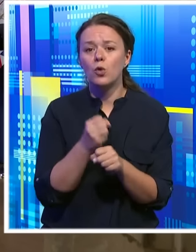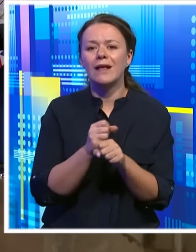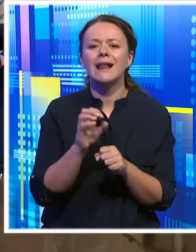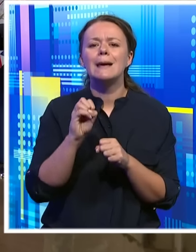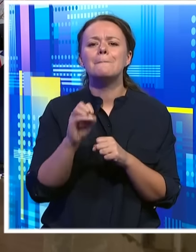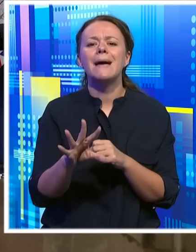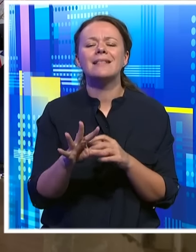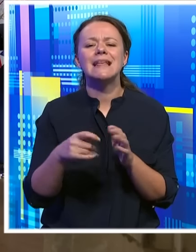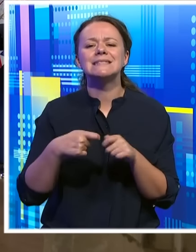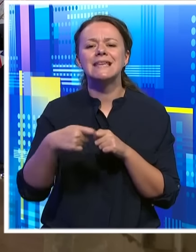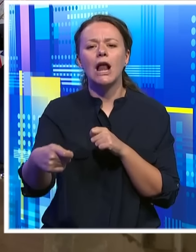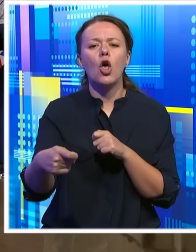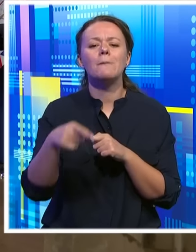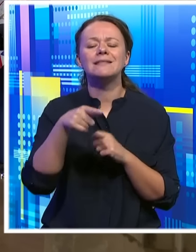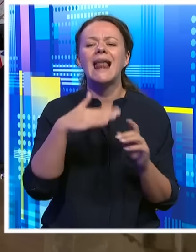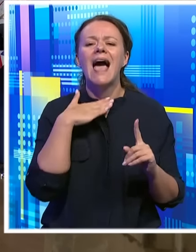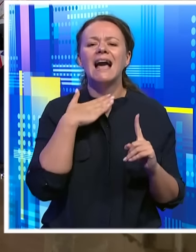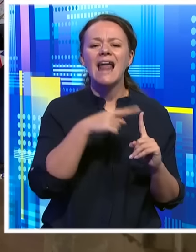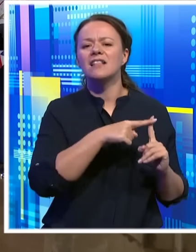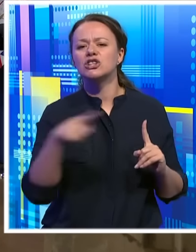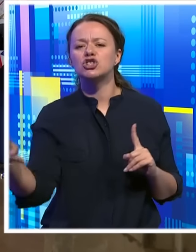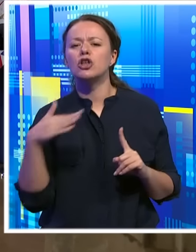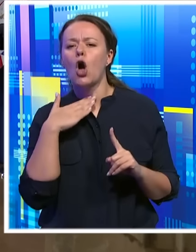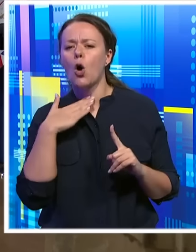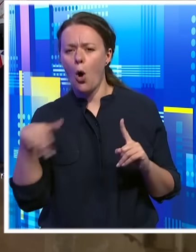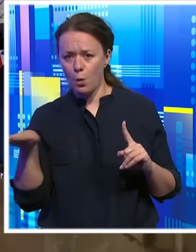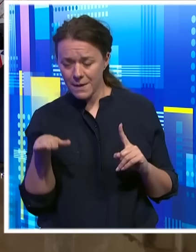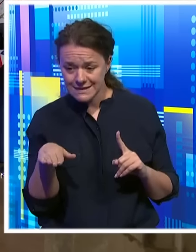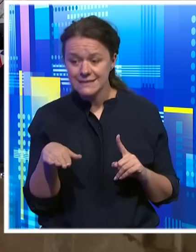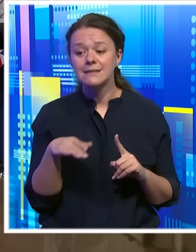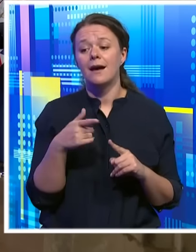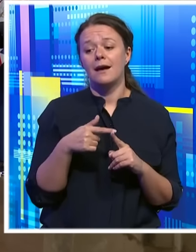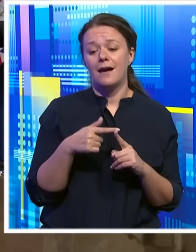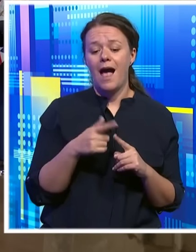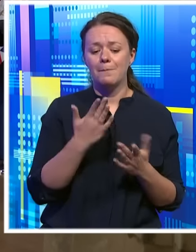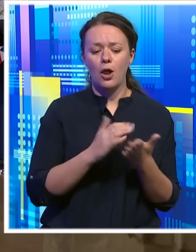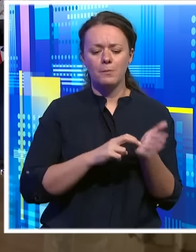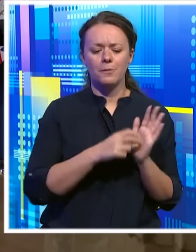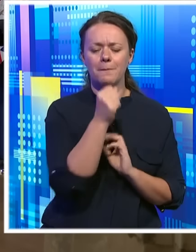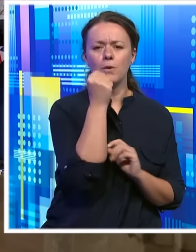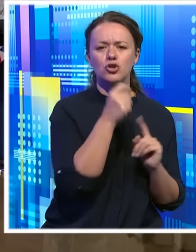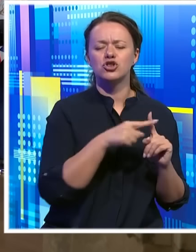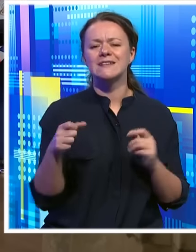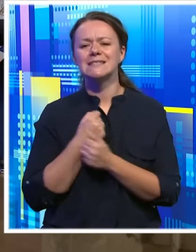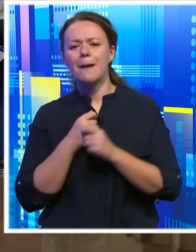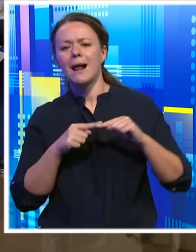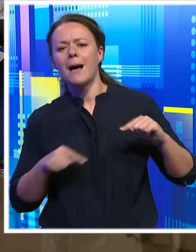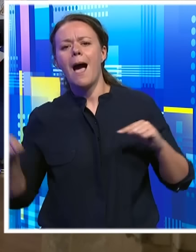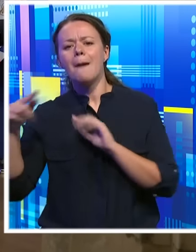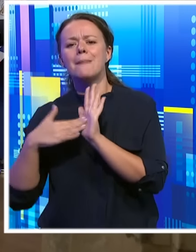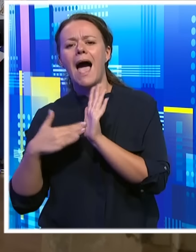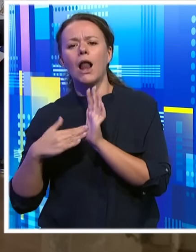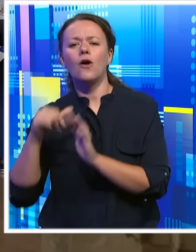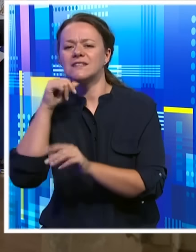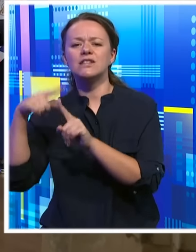će biti brzo završeno gradište Golubac, ali imali smo problema ovde od Požarevca, Zabele preko Majlovca i